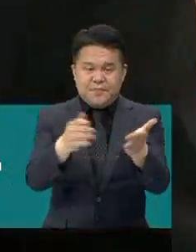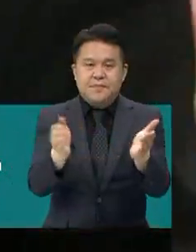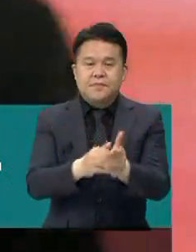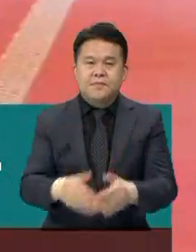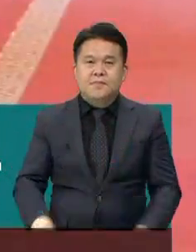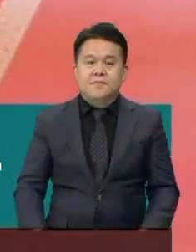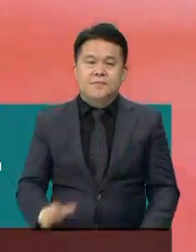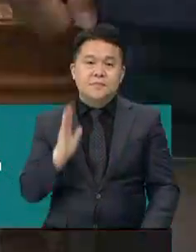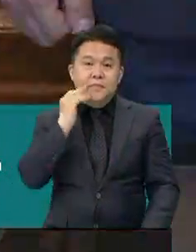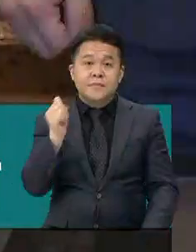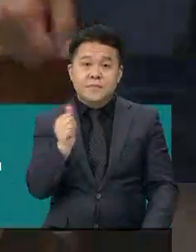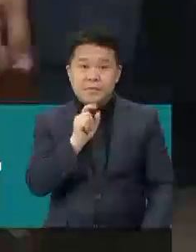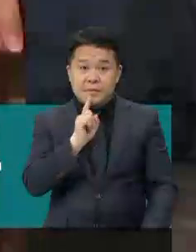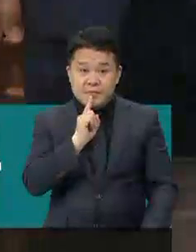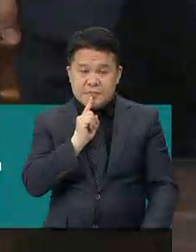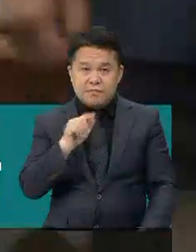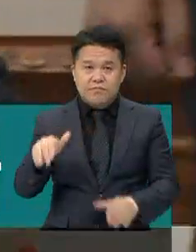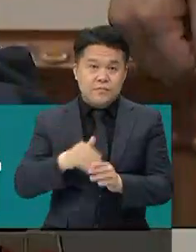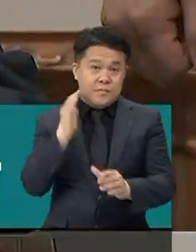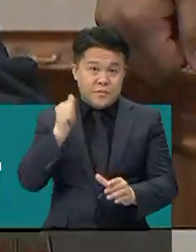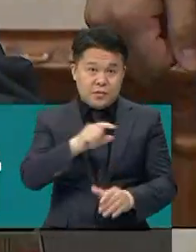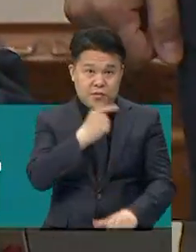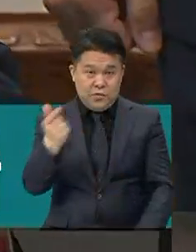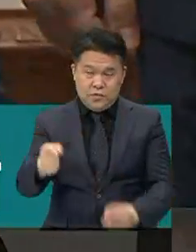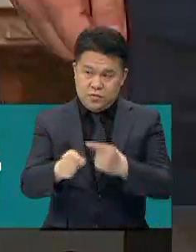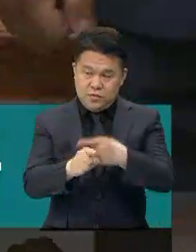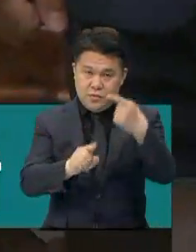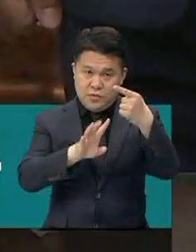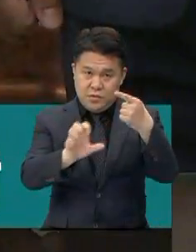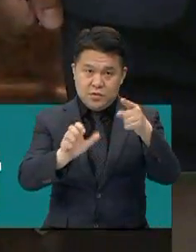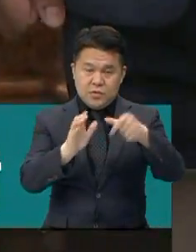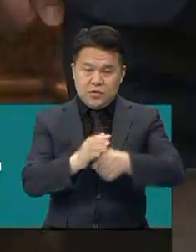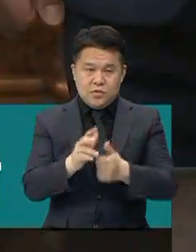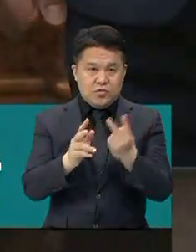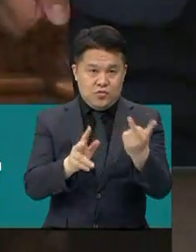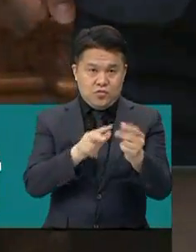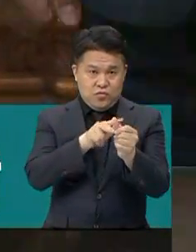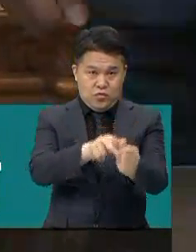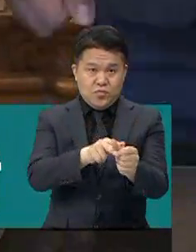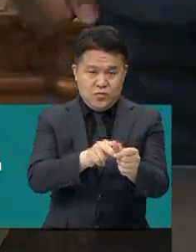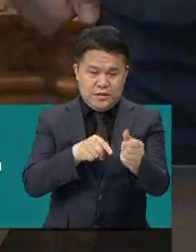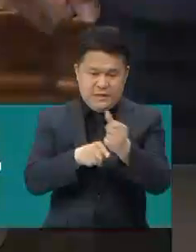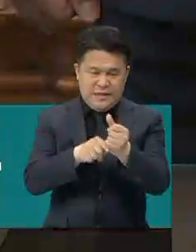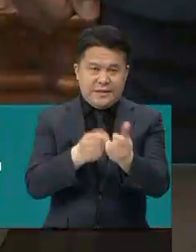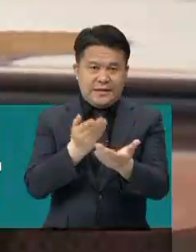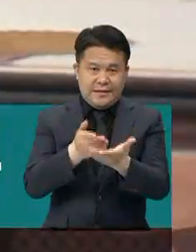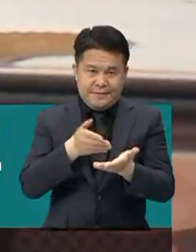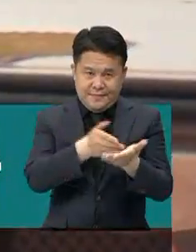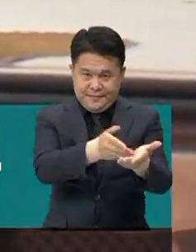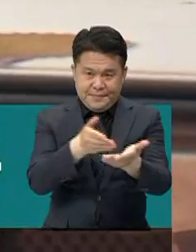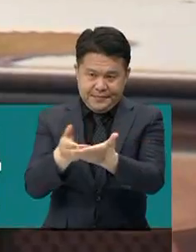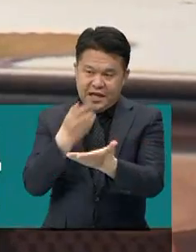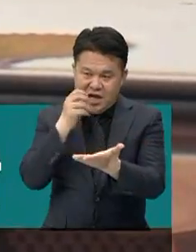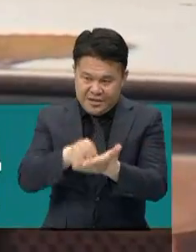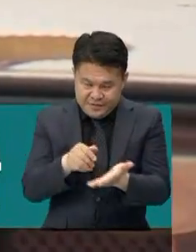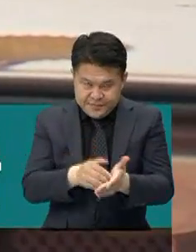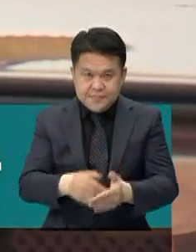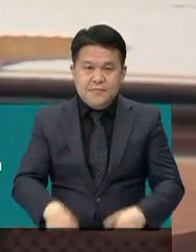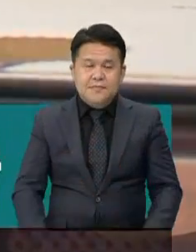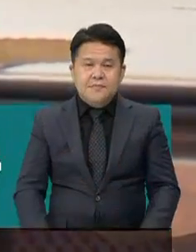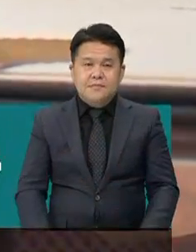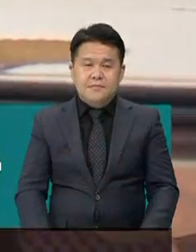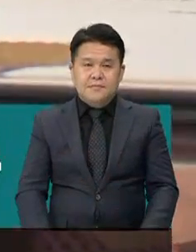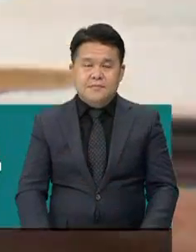제출했습니다. 강민석 청와대 대변인은 문 대통령이 오늘 오후 1시 45분 두 후보자의 인사청문 요청안을 재가했다고